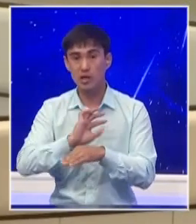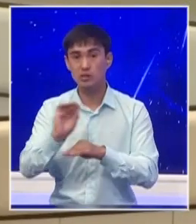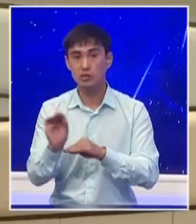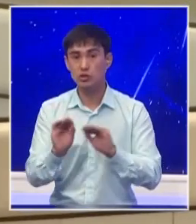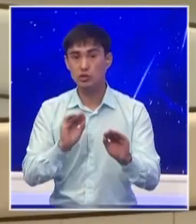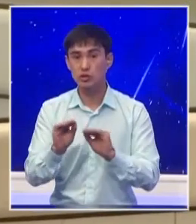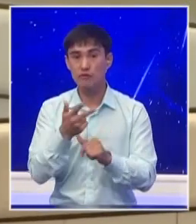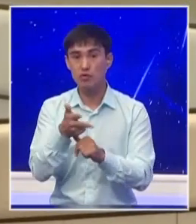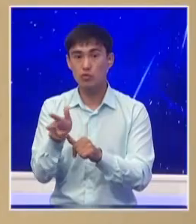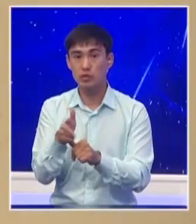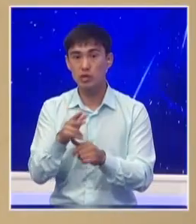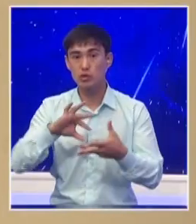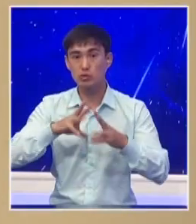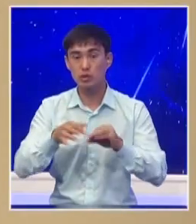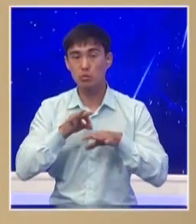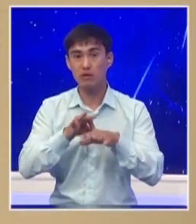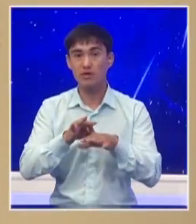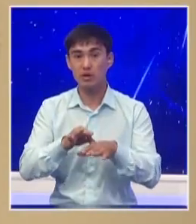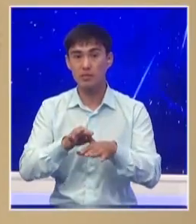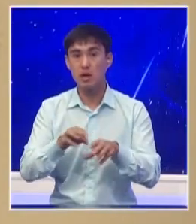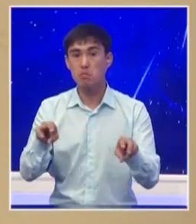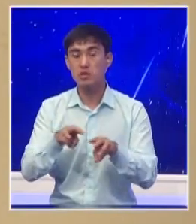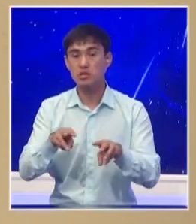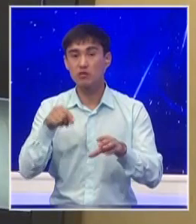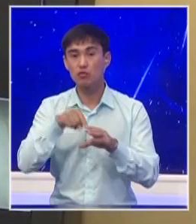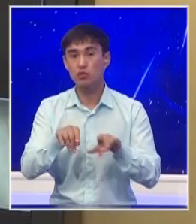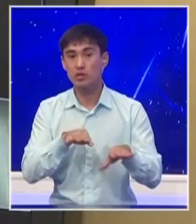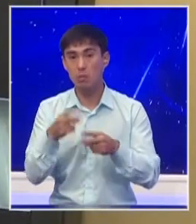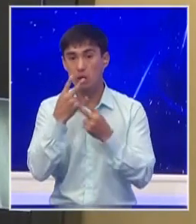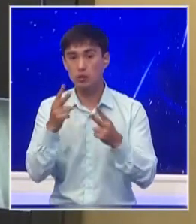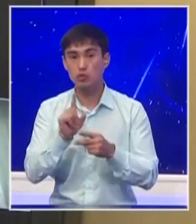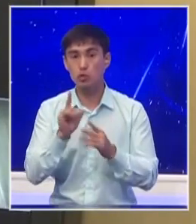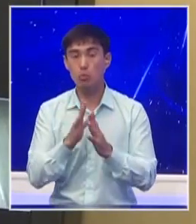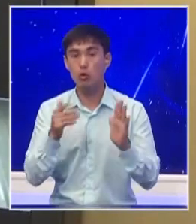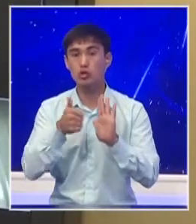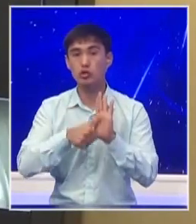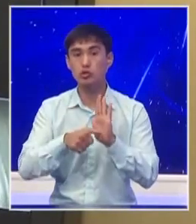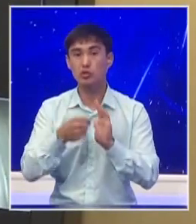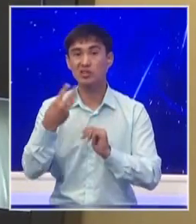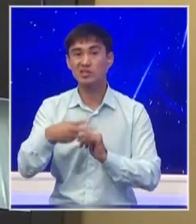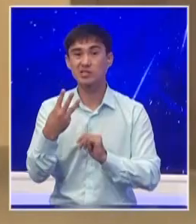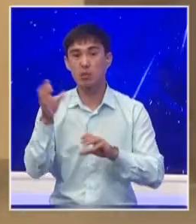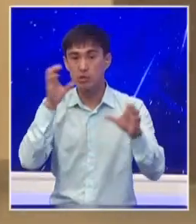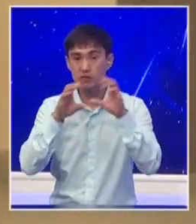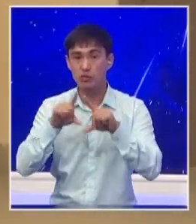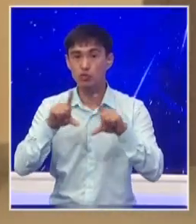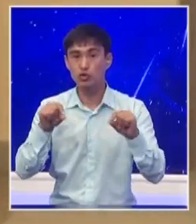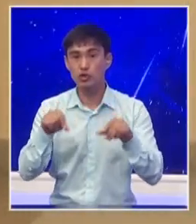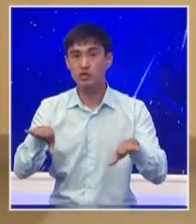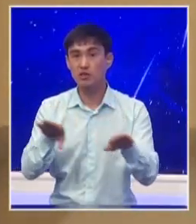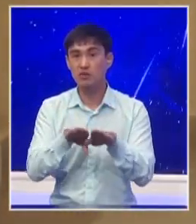системой видеонаблюдения. Результаты проверки, проведенные Министерством внутренних дел, показали, что более 630 образовательных